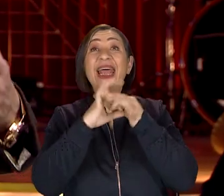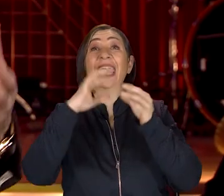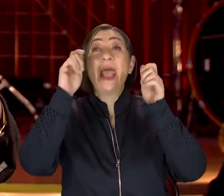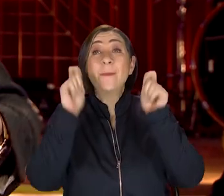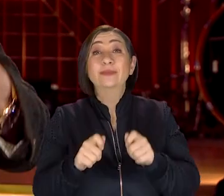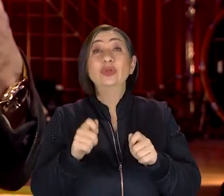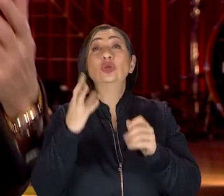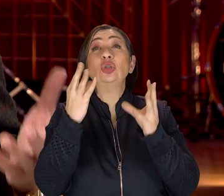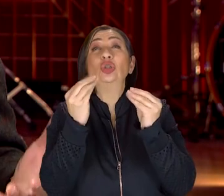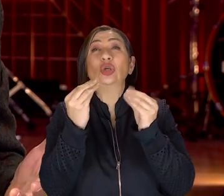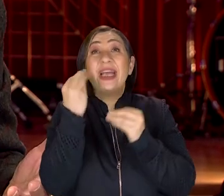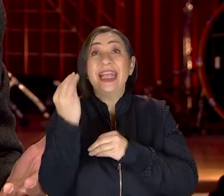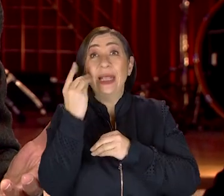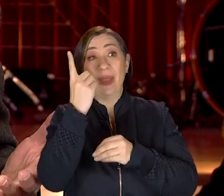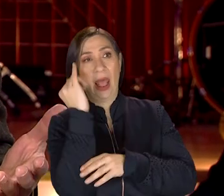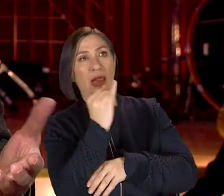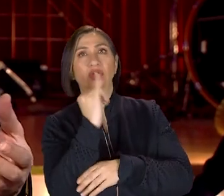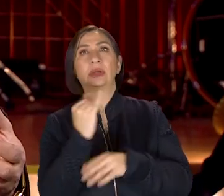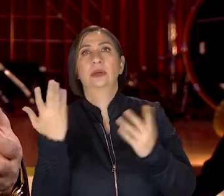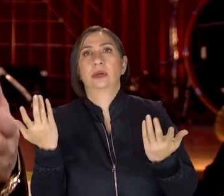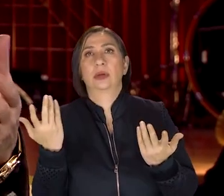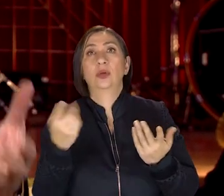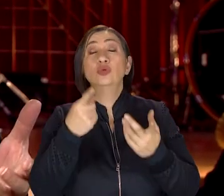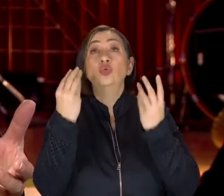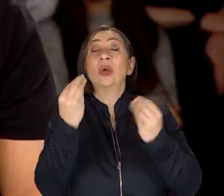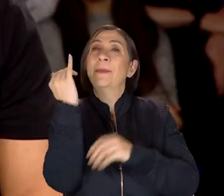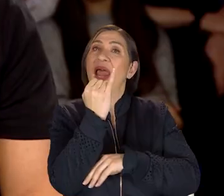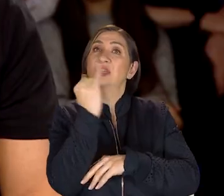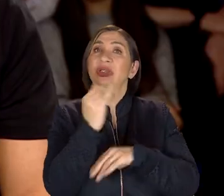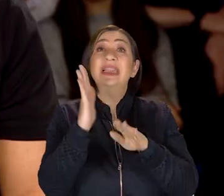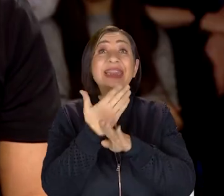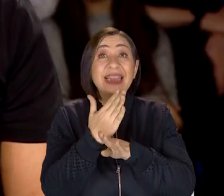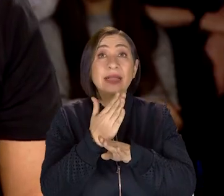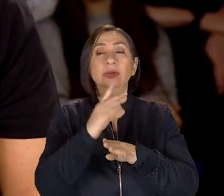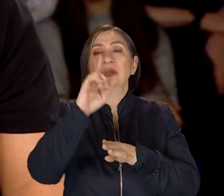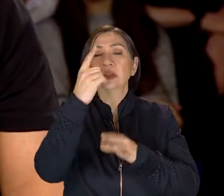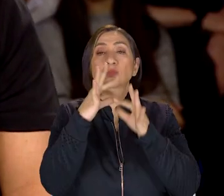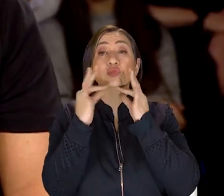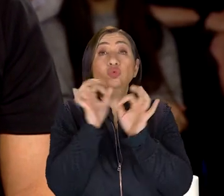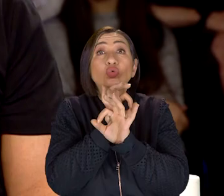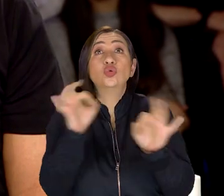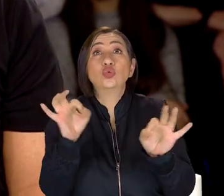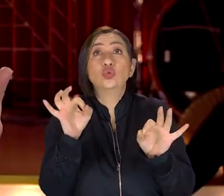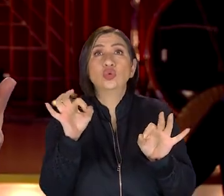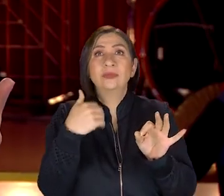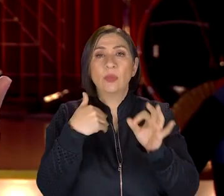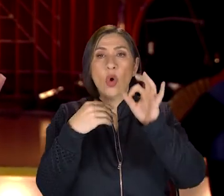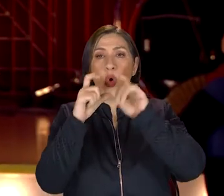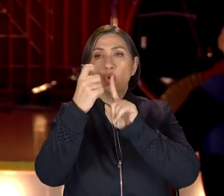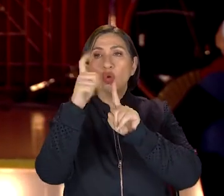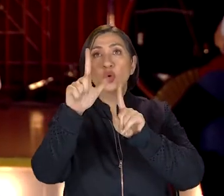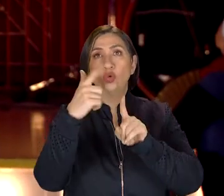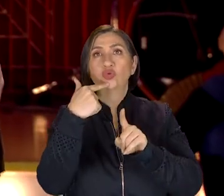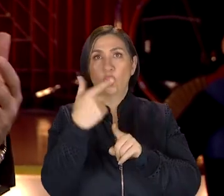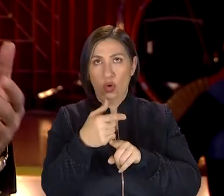yapılmış mesela çok iyi bir eleştiridir. Hı hı. Çok iyi bir eleştiri. Çünkü sadece Mutsuzsun bizim Ödül Turan söylüyor.